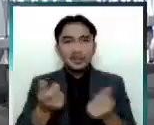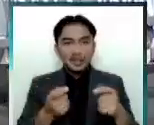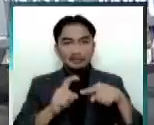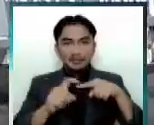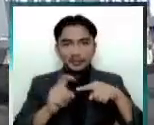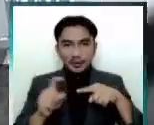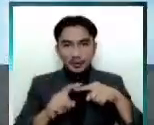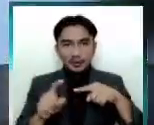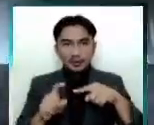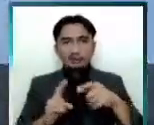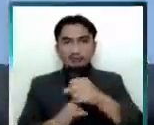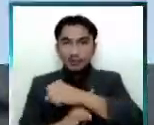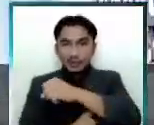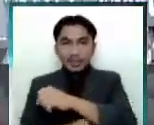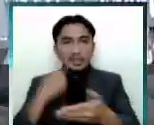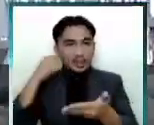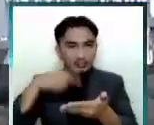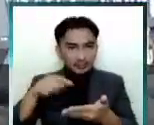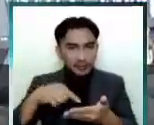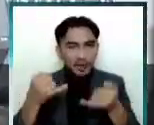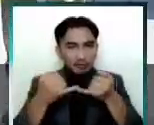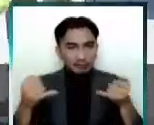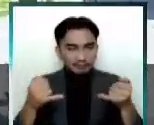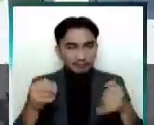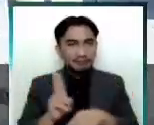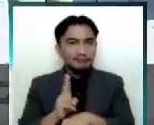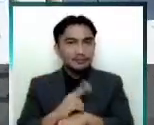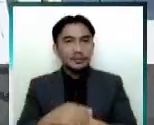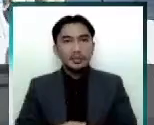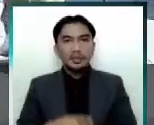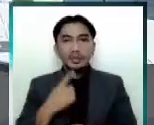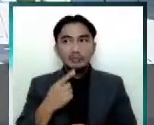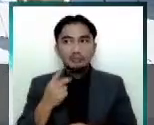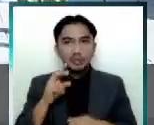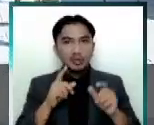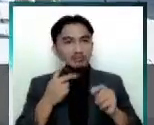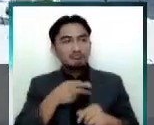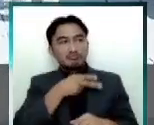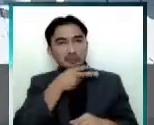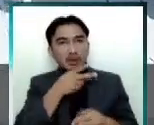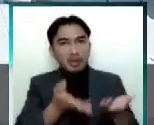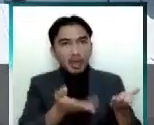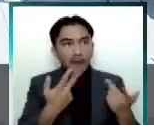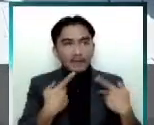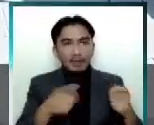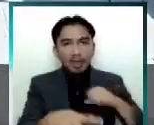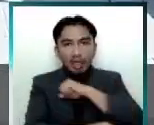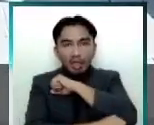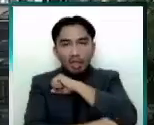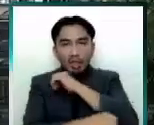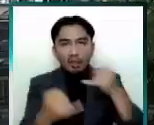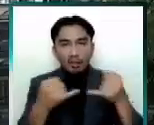at iti-check ang mga wiring. Suspecha nila may mga kumukuha na mga kable. Bunsod ng pangyayari, paiigtingin